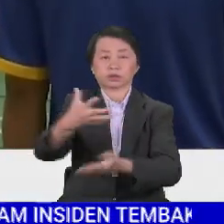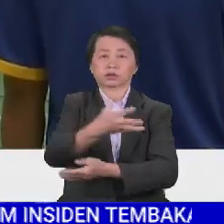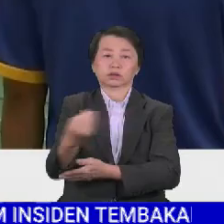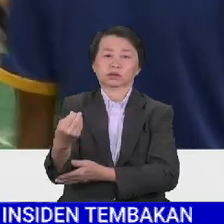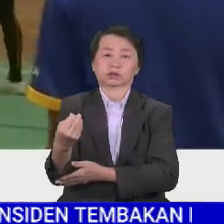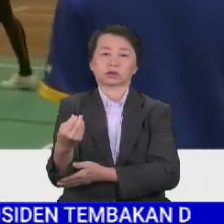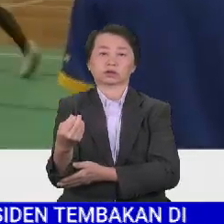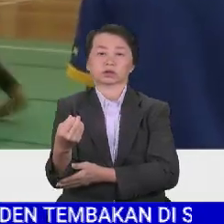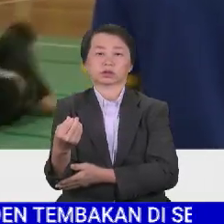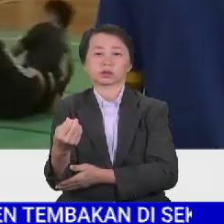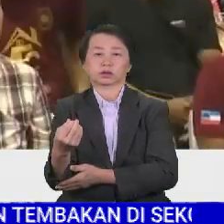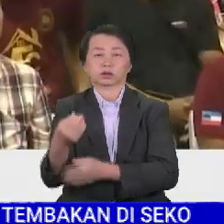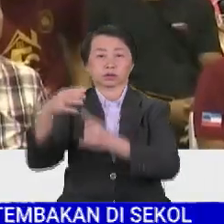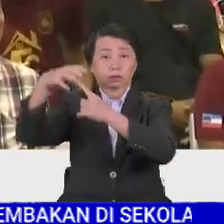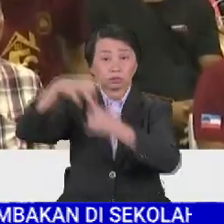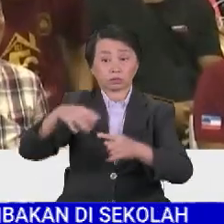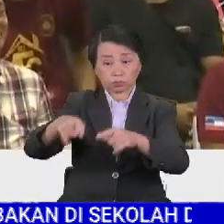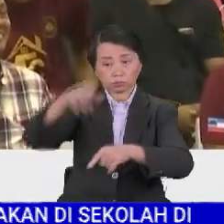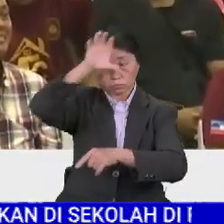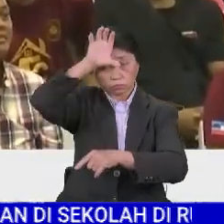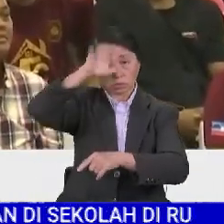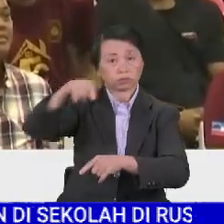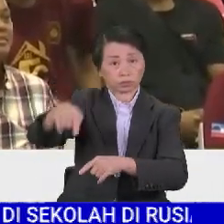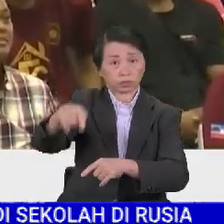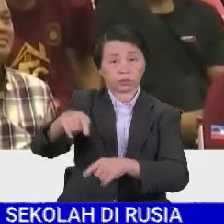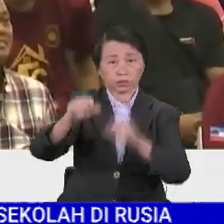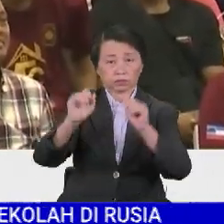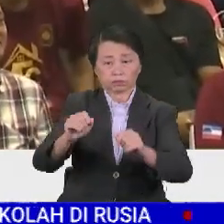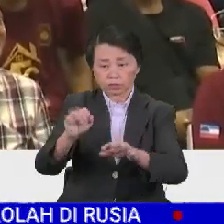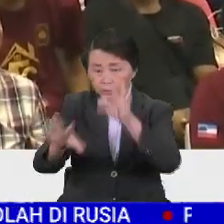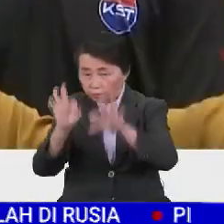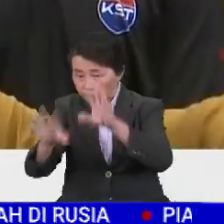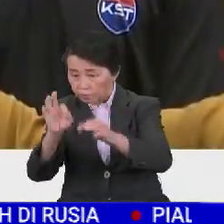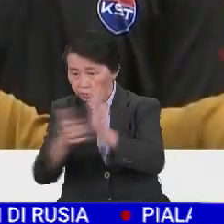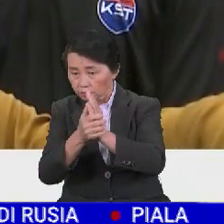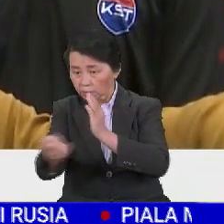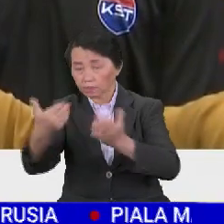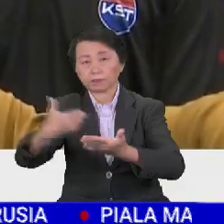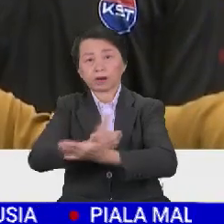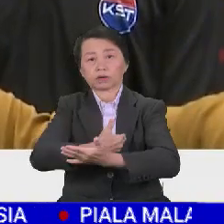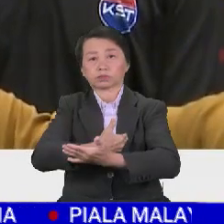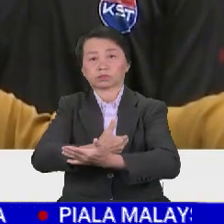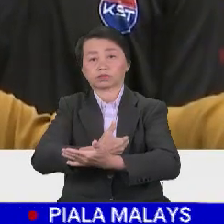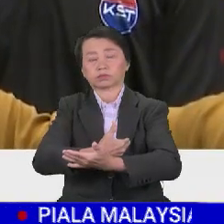dan kejohanan seperti ini mampu mencungkil bakat baru dan seterusnya